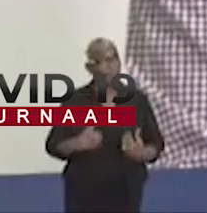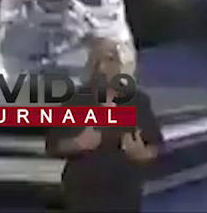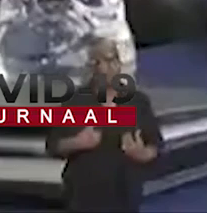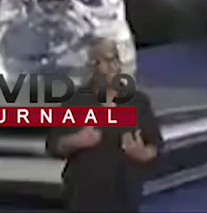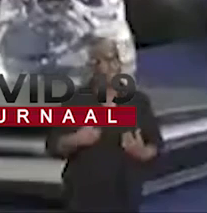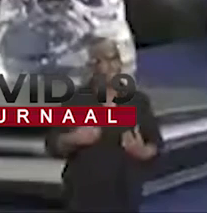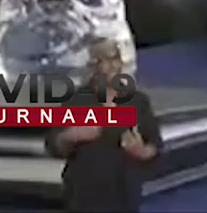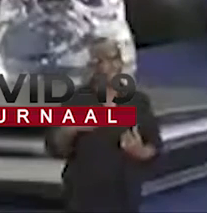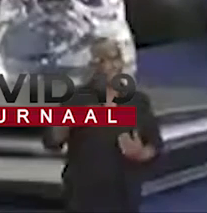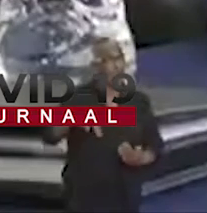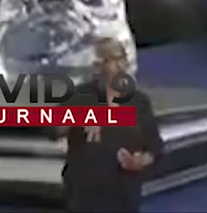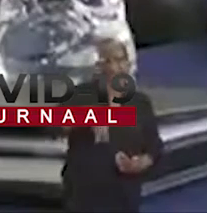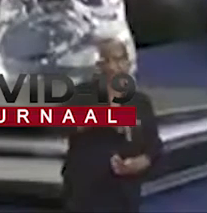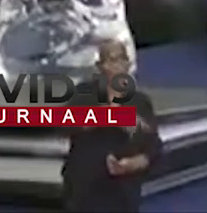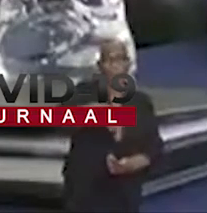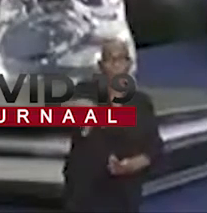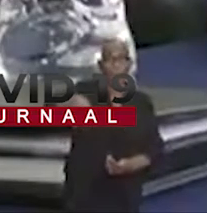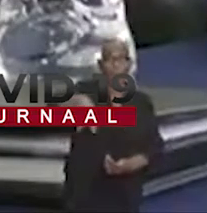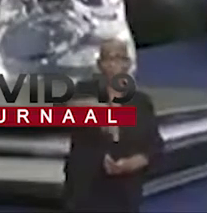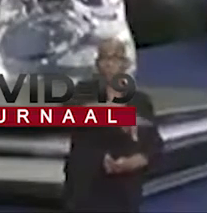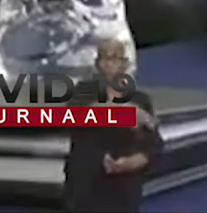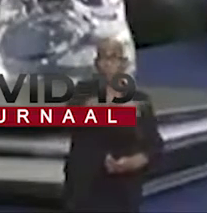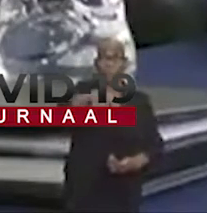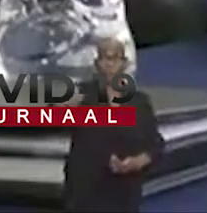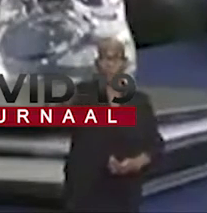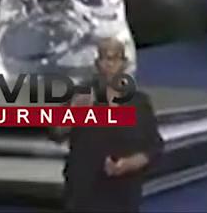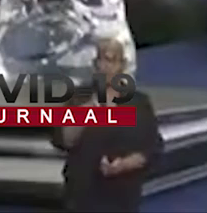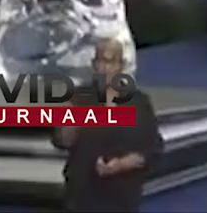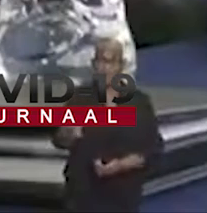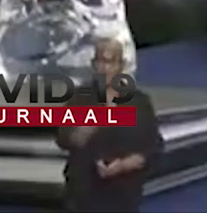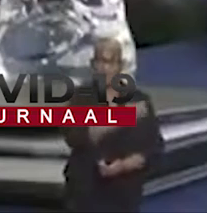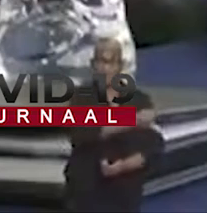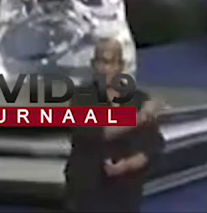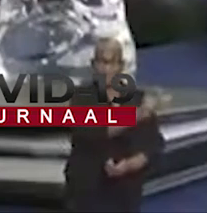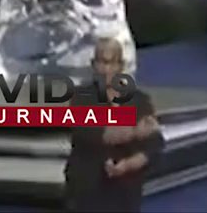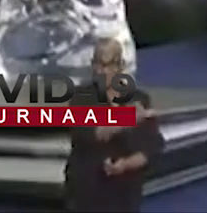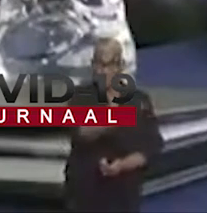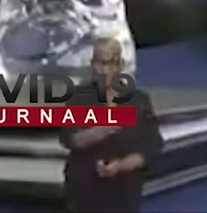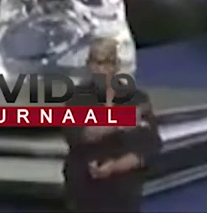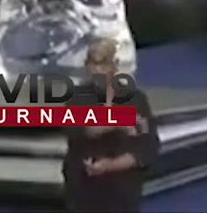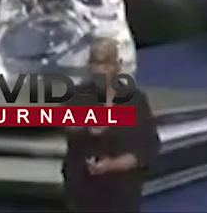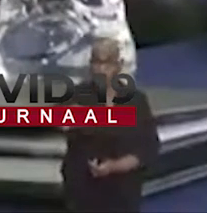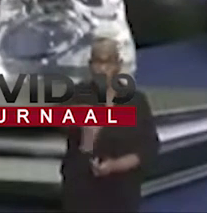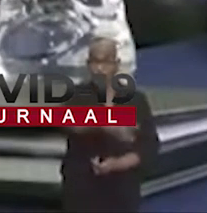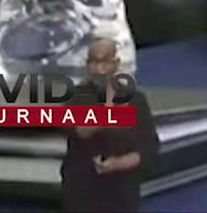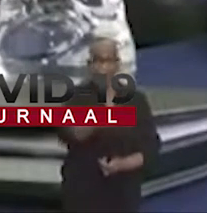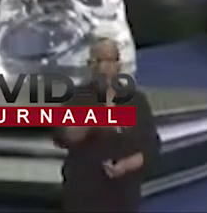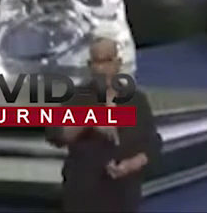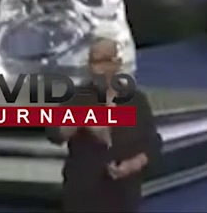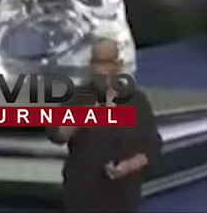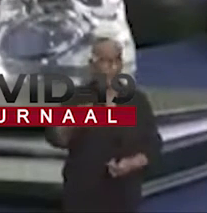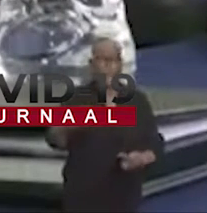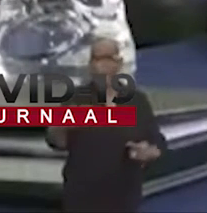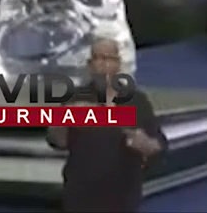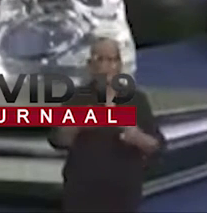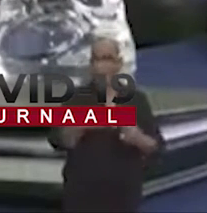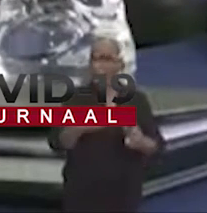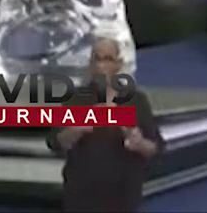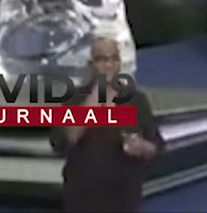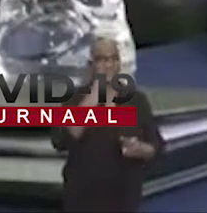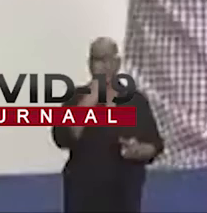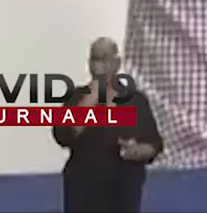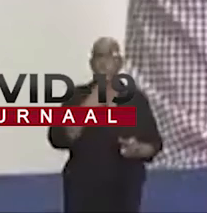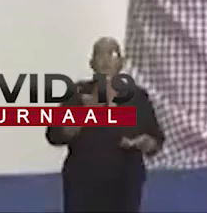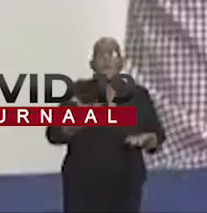rondlopen die besmet zijn, maar die zich niet hebben laten testen omdat zij heel weinig klachten hebben of